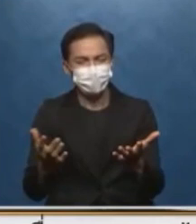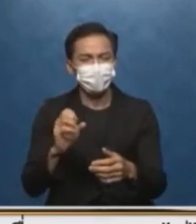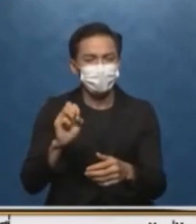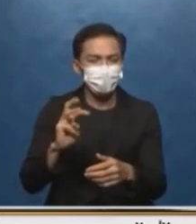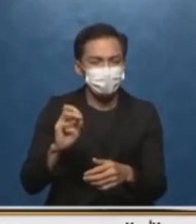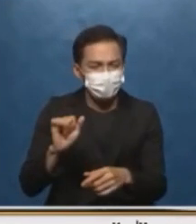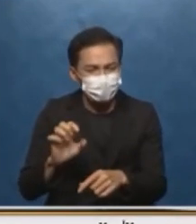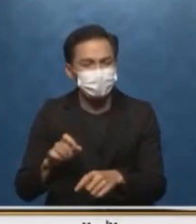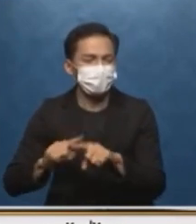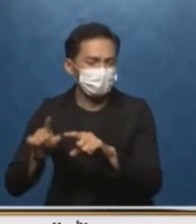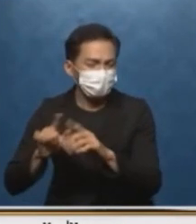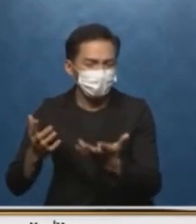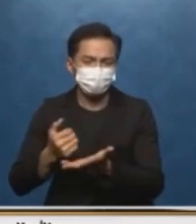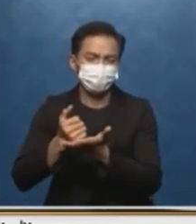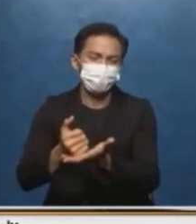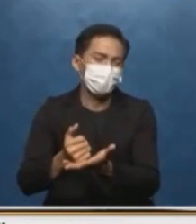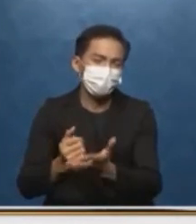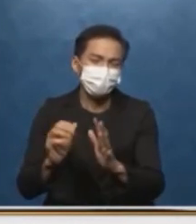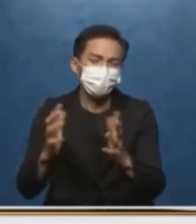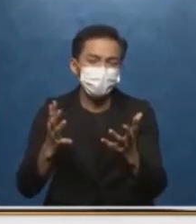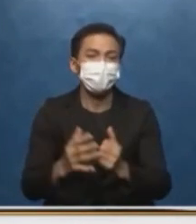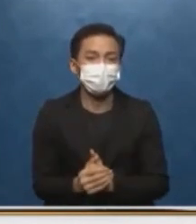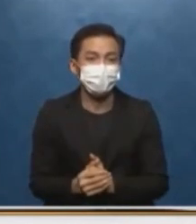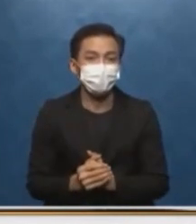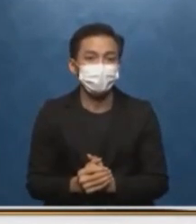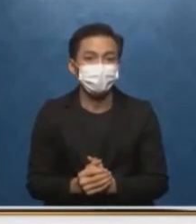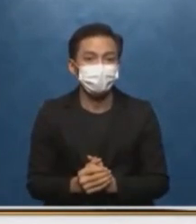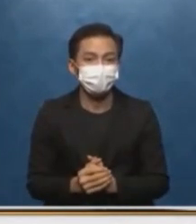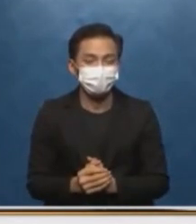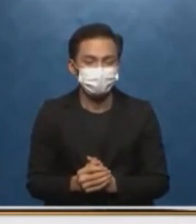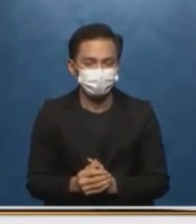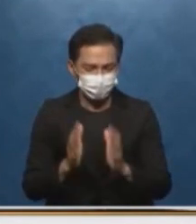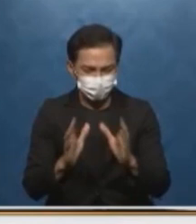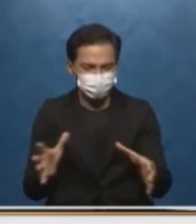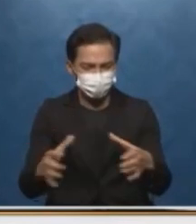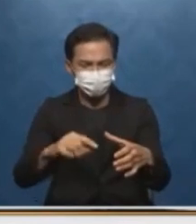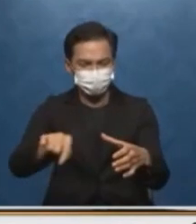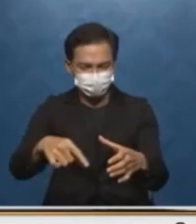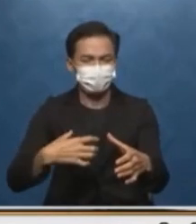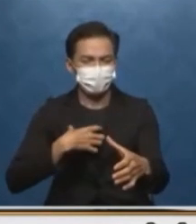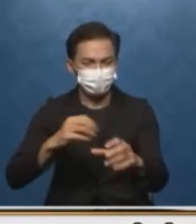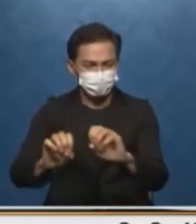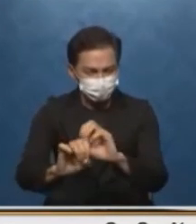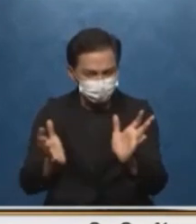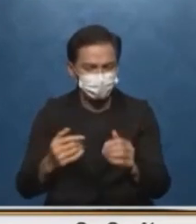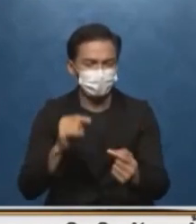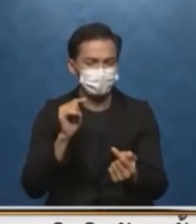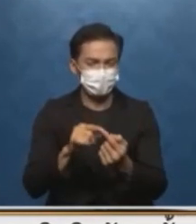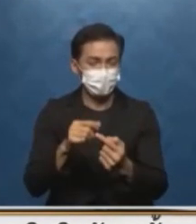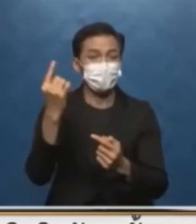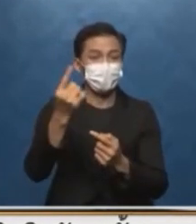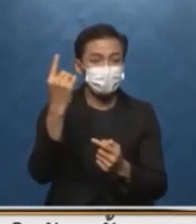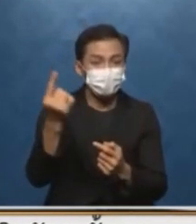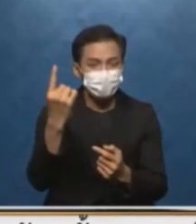ได้มาจากโครงการที่ท่านสรรหามาให้นะคะคนกลุ่มนี้ต้องการความชัดเจนค่ะภาคการท่องเที่ยวอยากจะถ